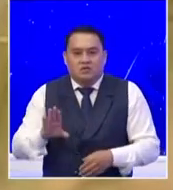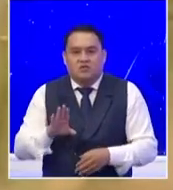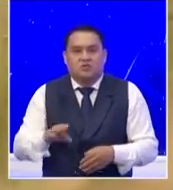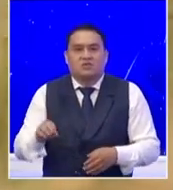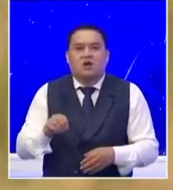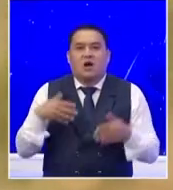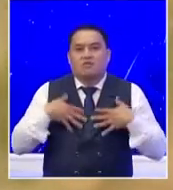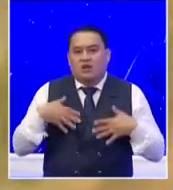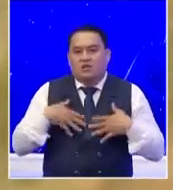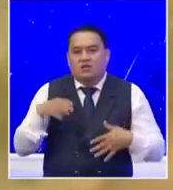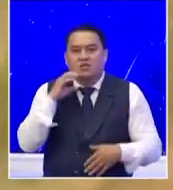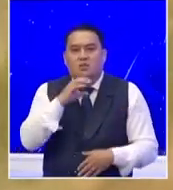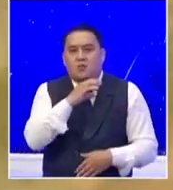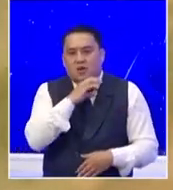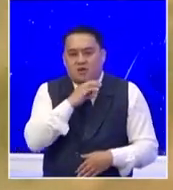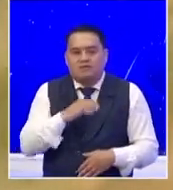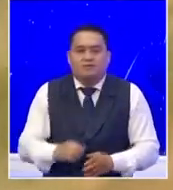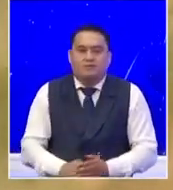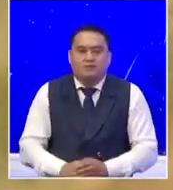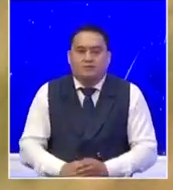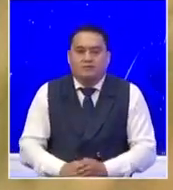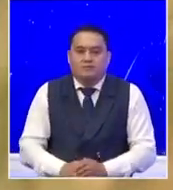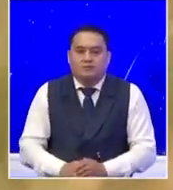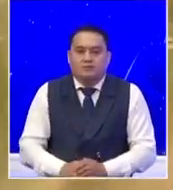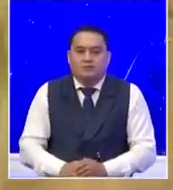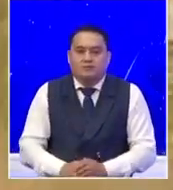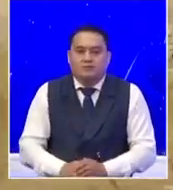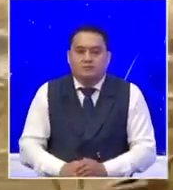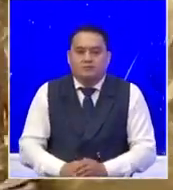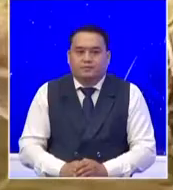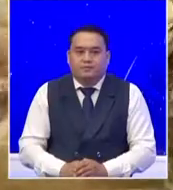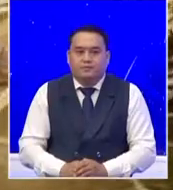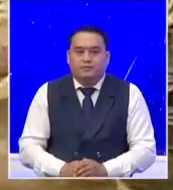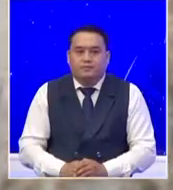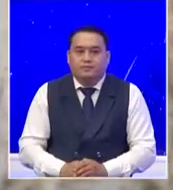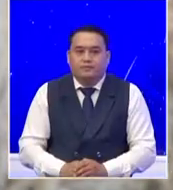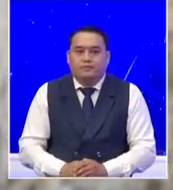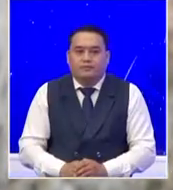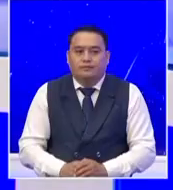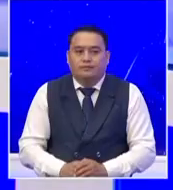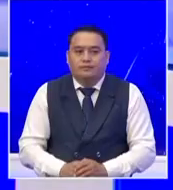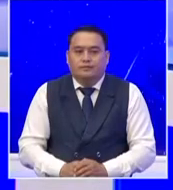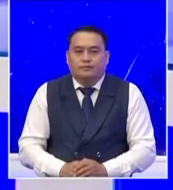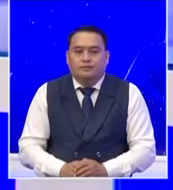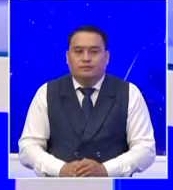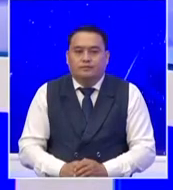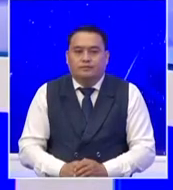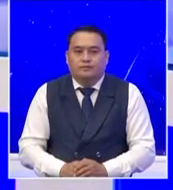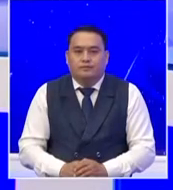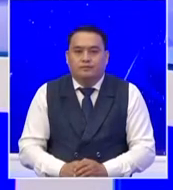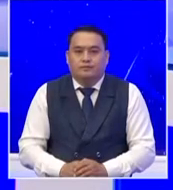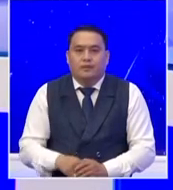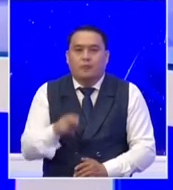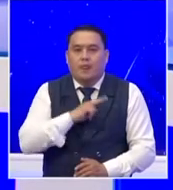части страны – на Кавказе, в Сибири и на Дальнем Востоке.